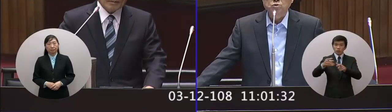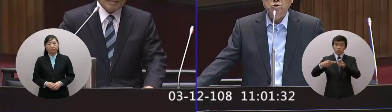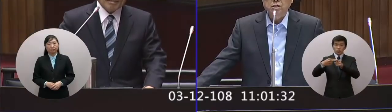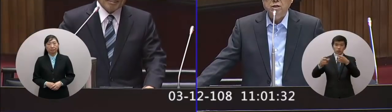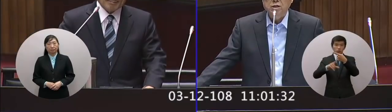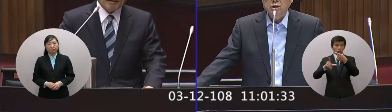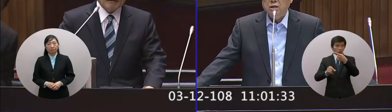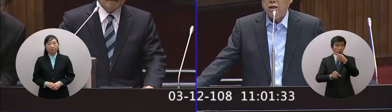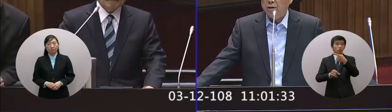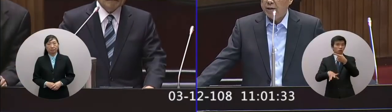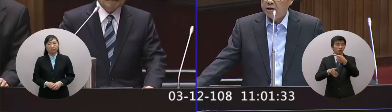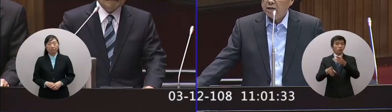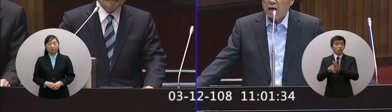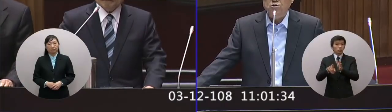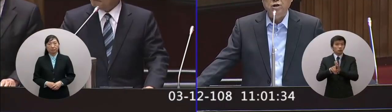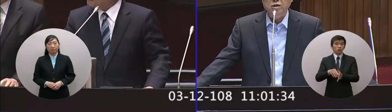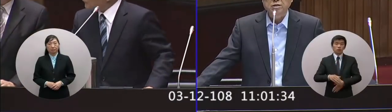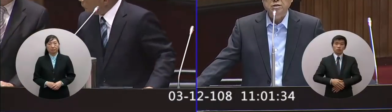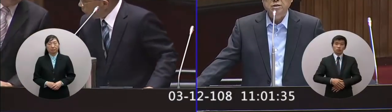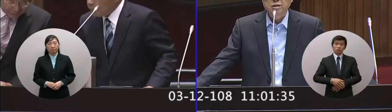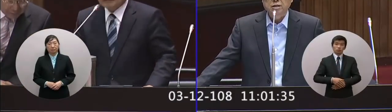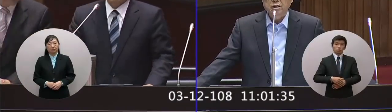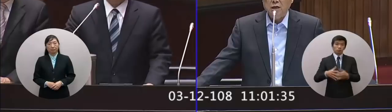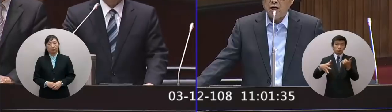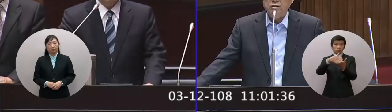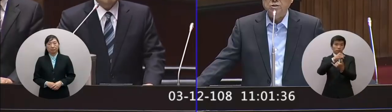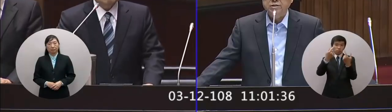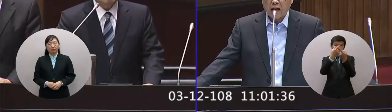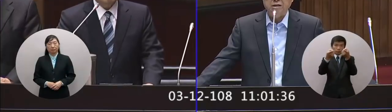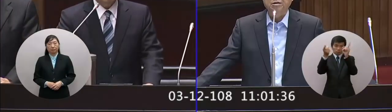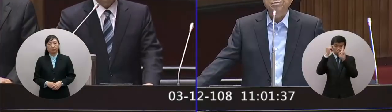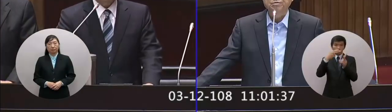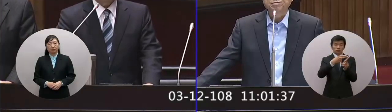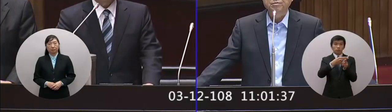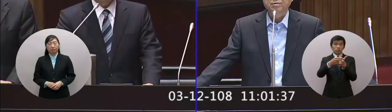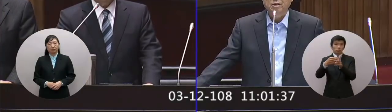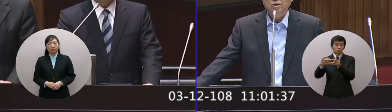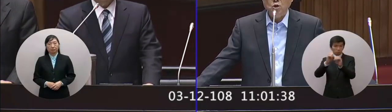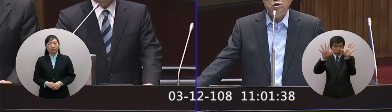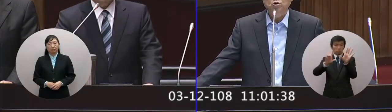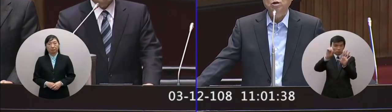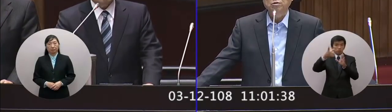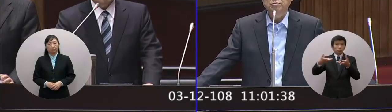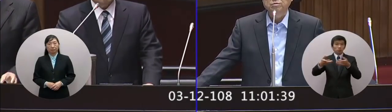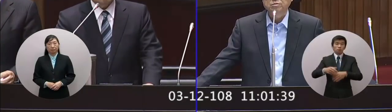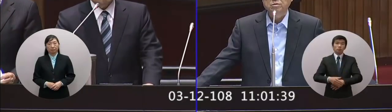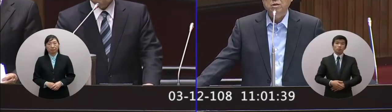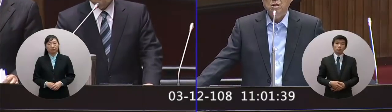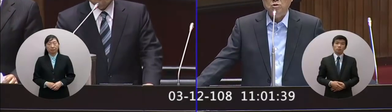1月初给了每一个大学一个很大礼，就是